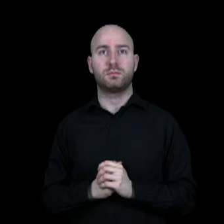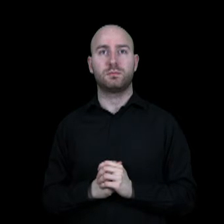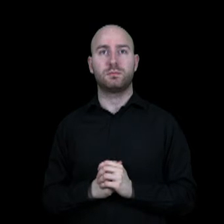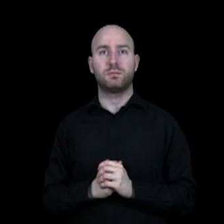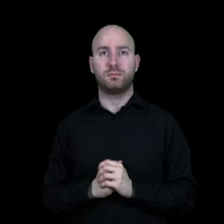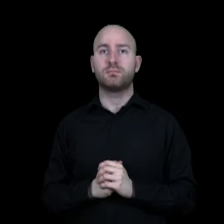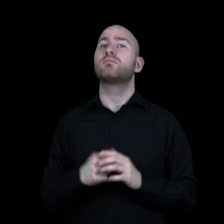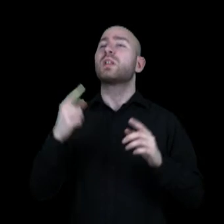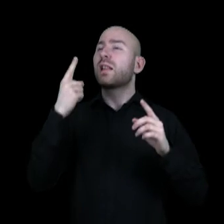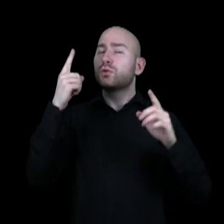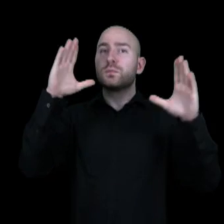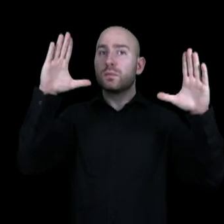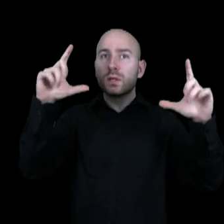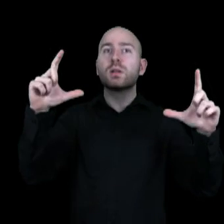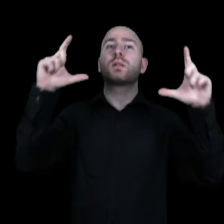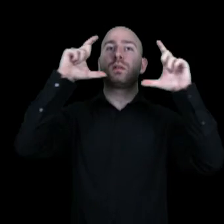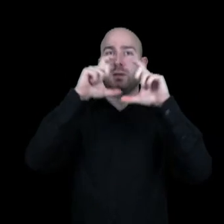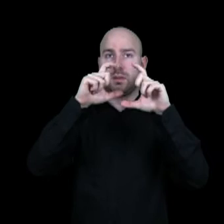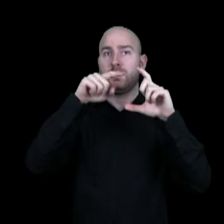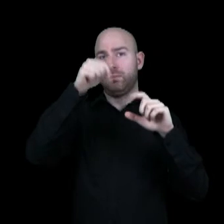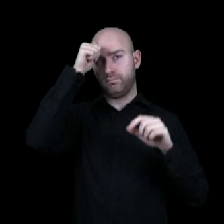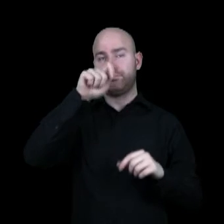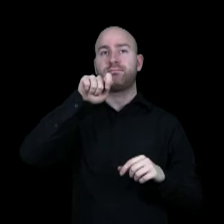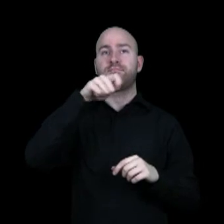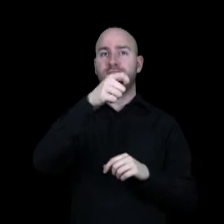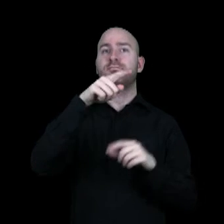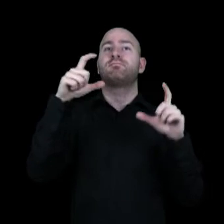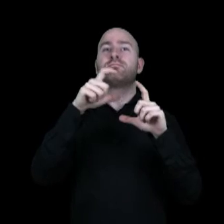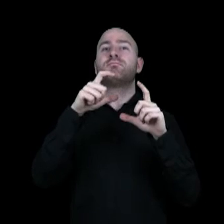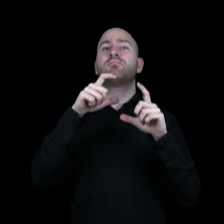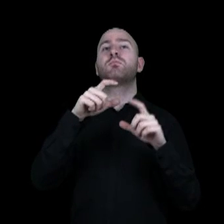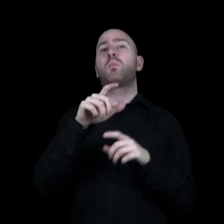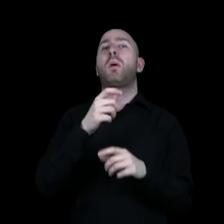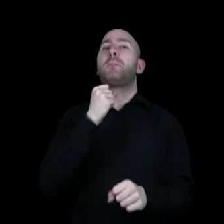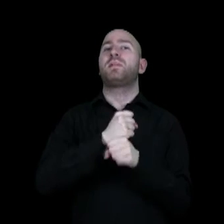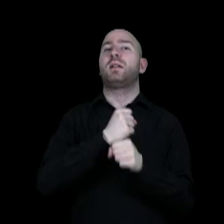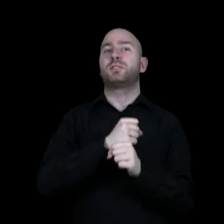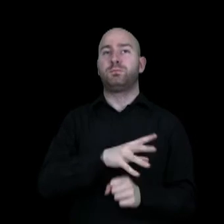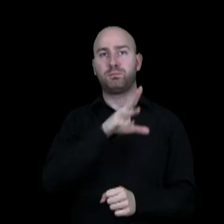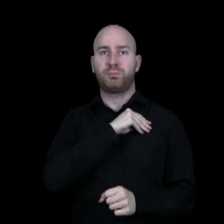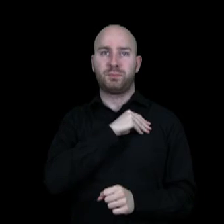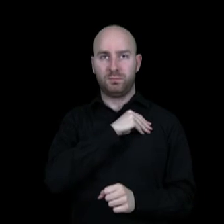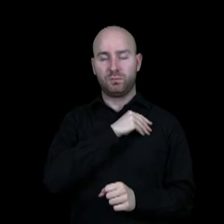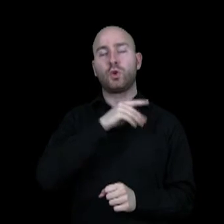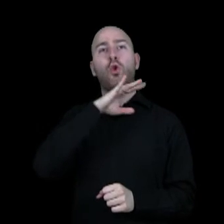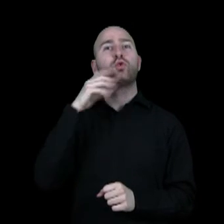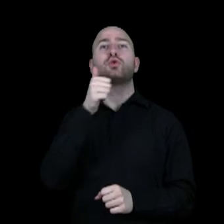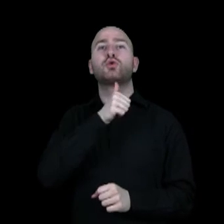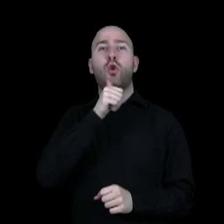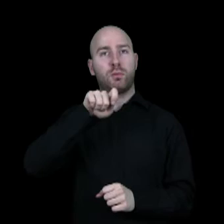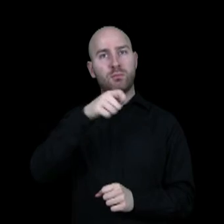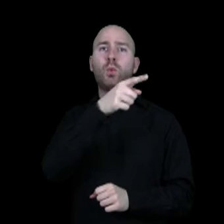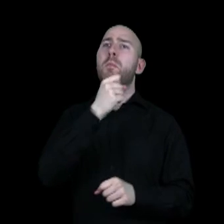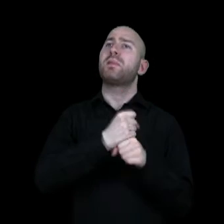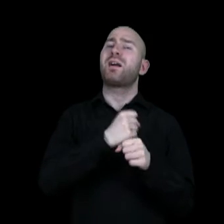służy w wojsku lub jest na emeryturze trzeba wydzielić po odbiór osób w wieku odpowiednim do pracy to siła